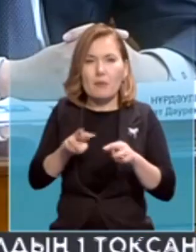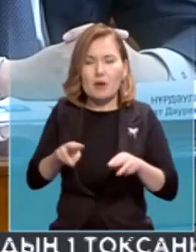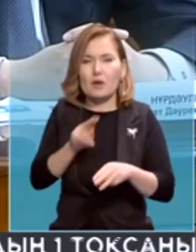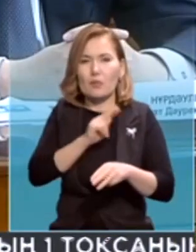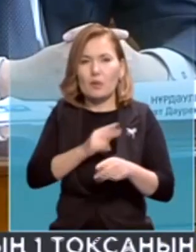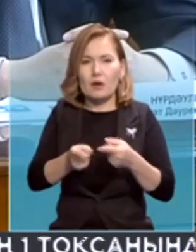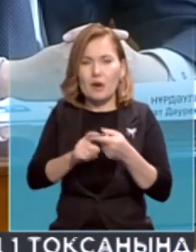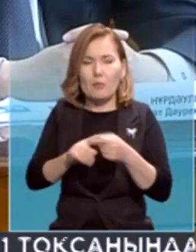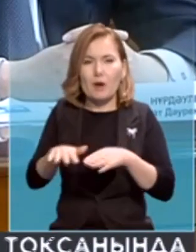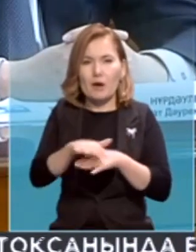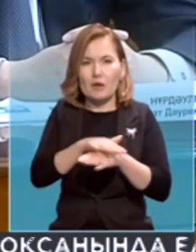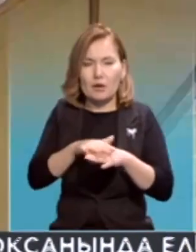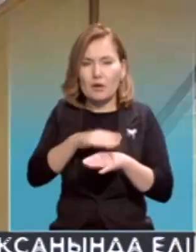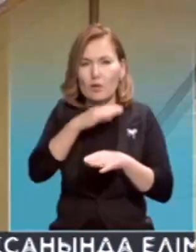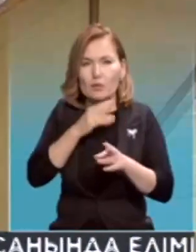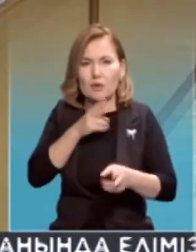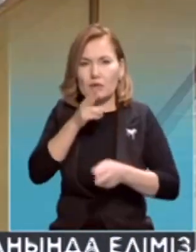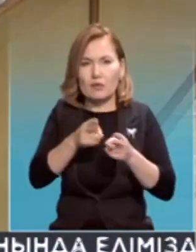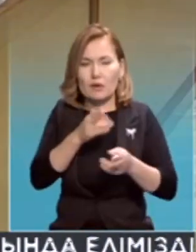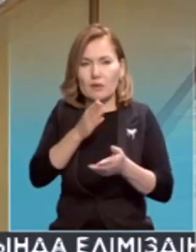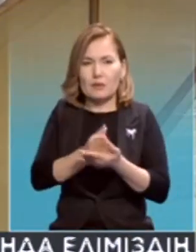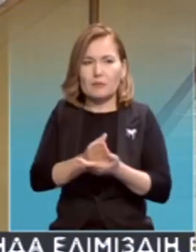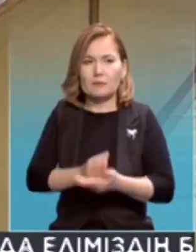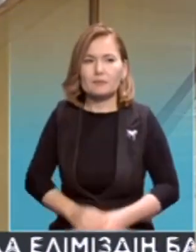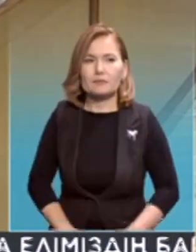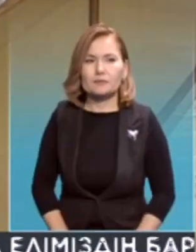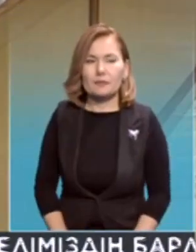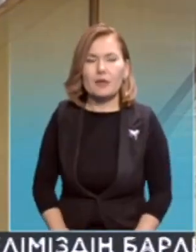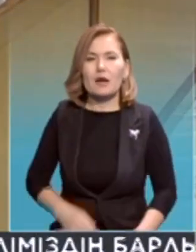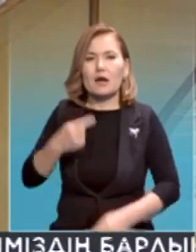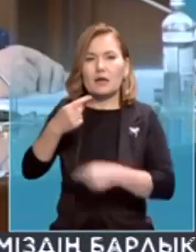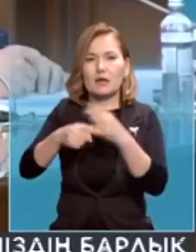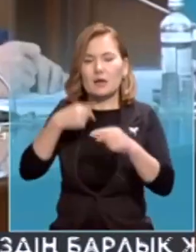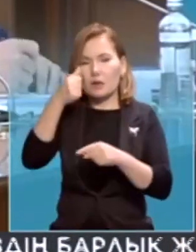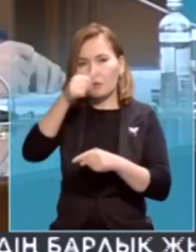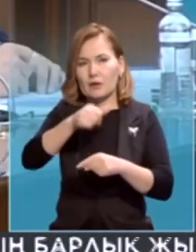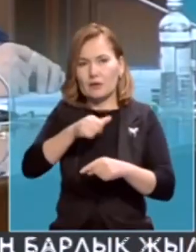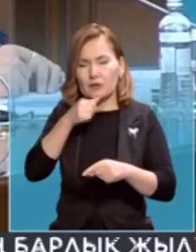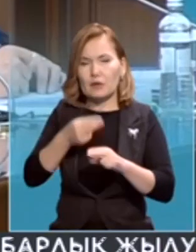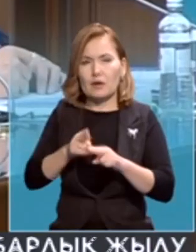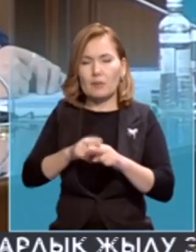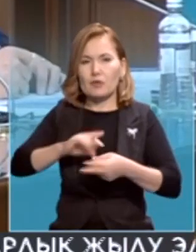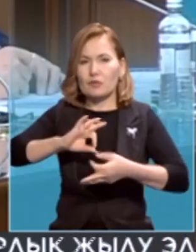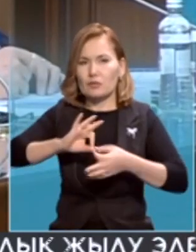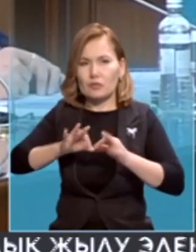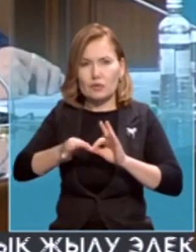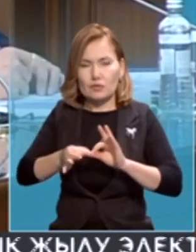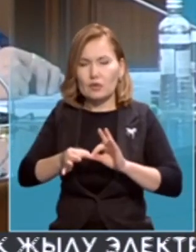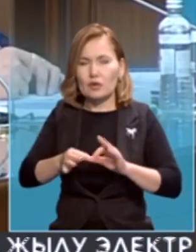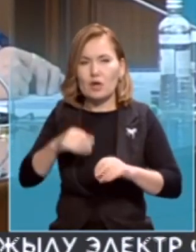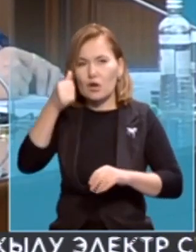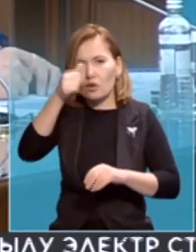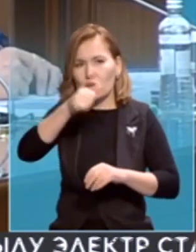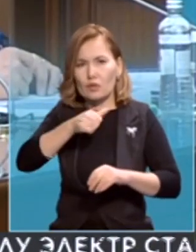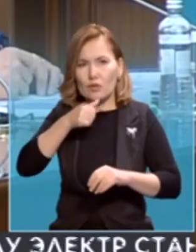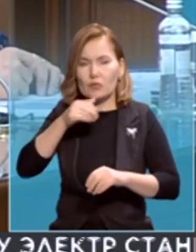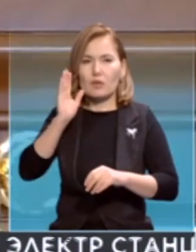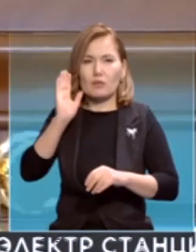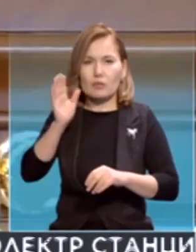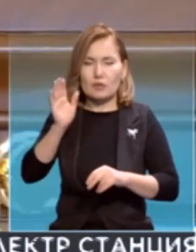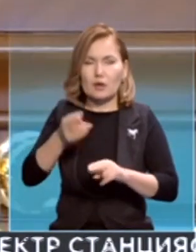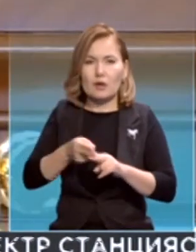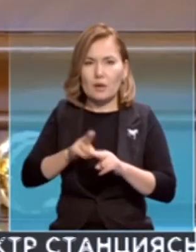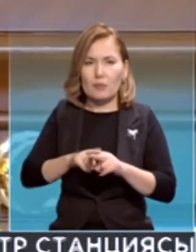қатысты халықтан шағым көп. Оның үстіне келесі жыл қазіргіден де күрделі, қиын болуы әбден